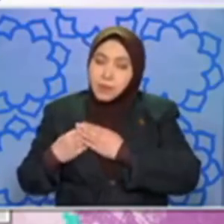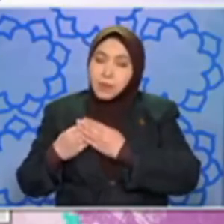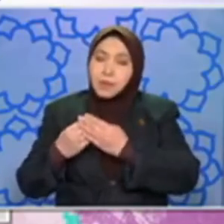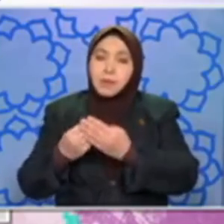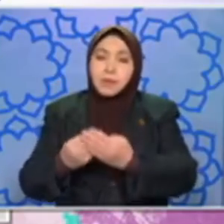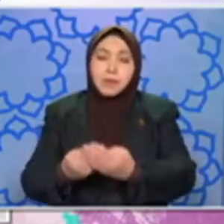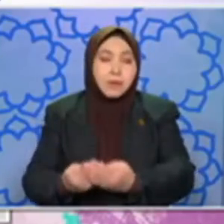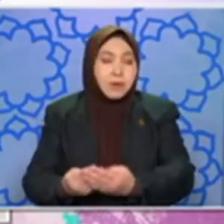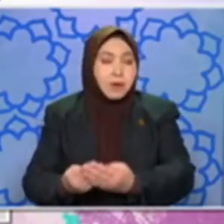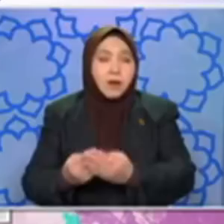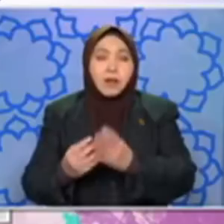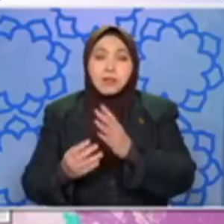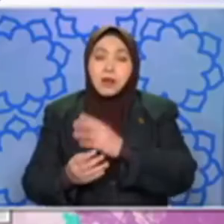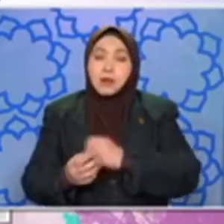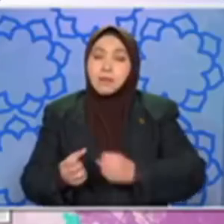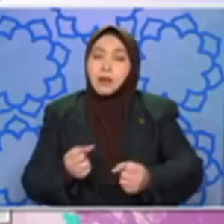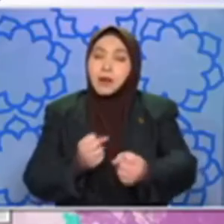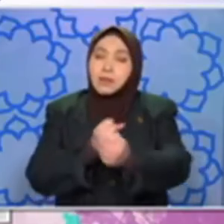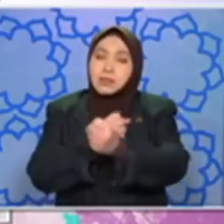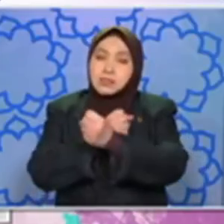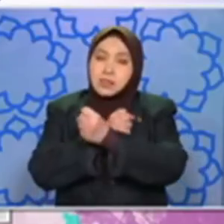الرحمن